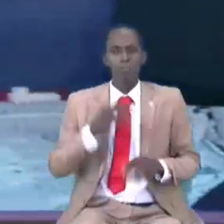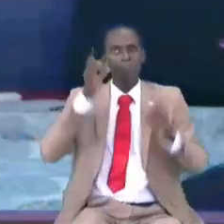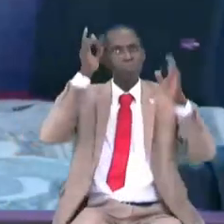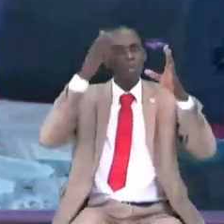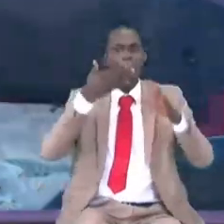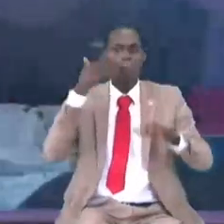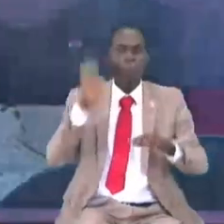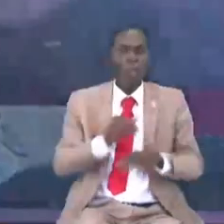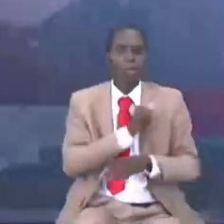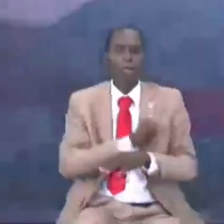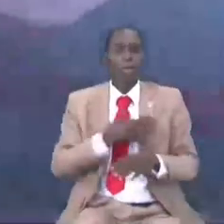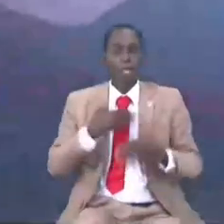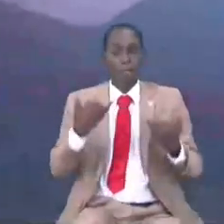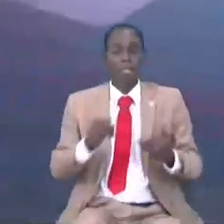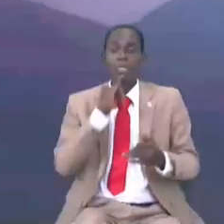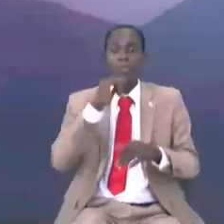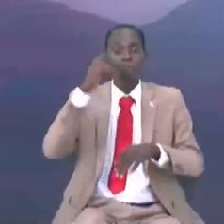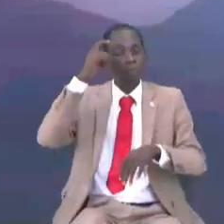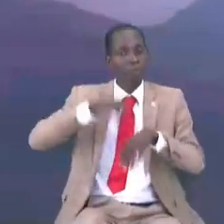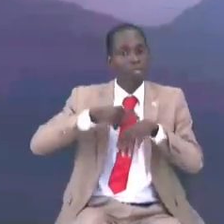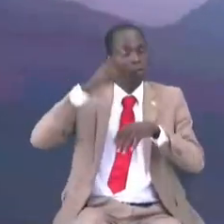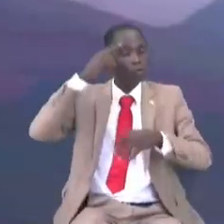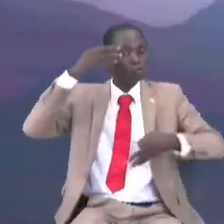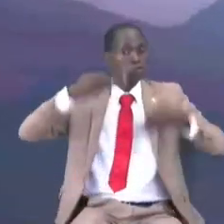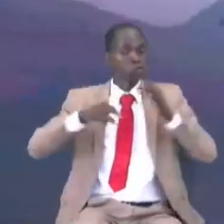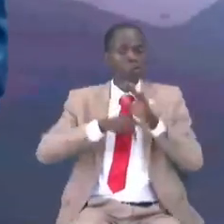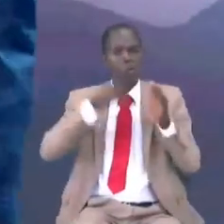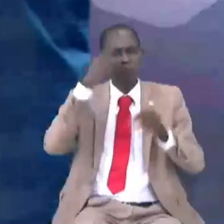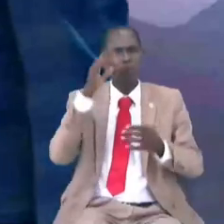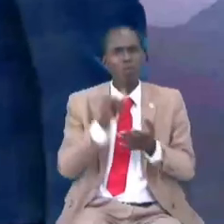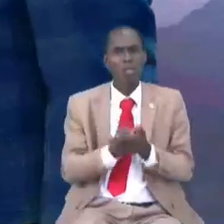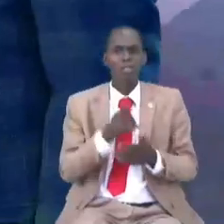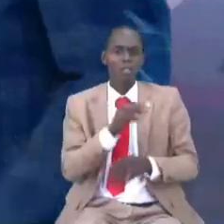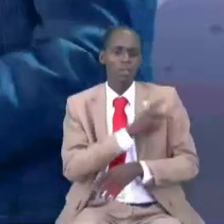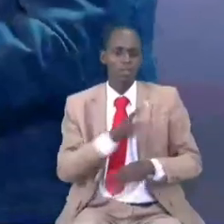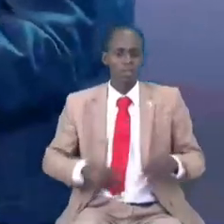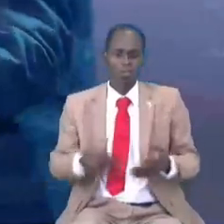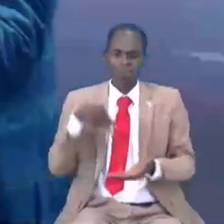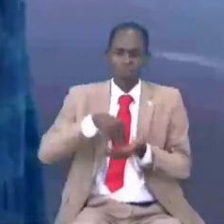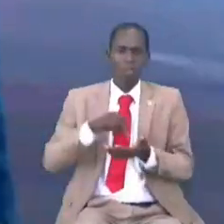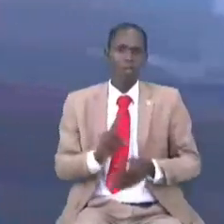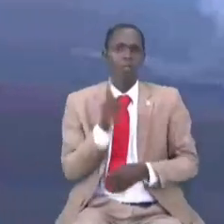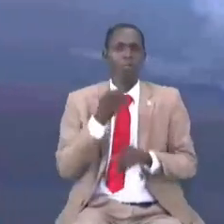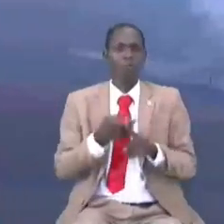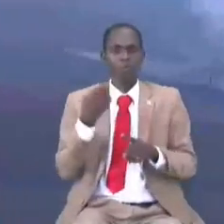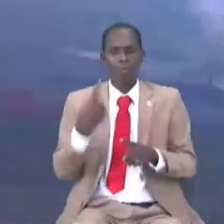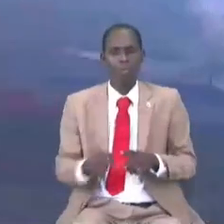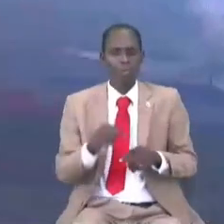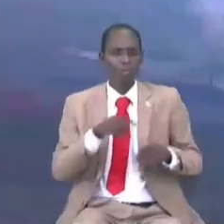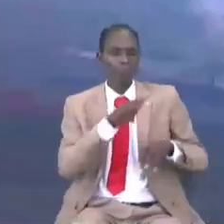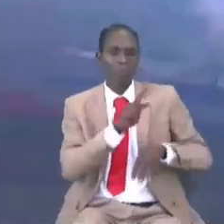Et pour cela, il se leva de son trône. Il a mis de côté son trône. Et